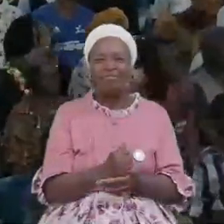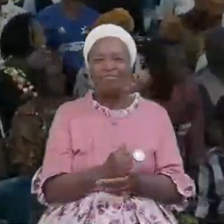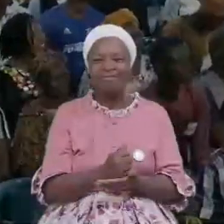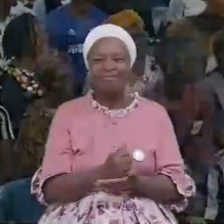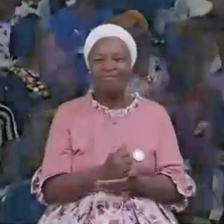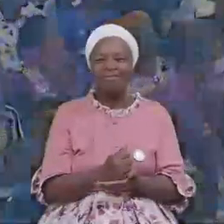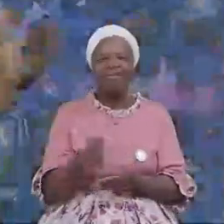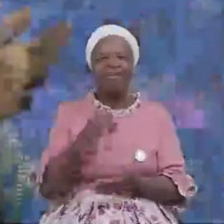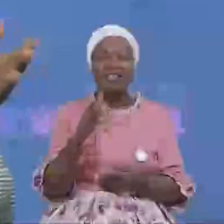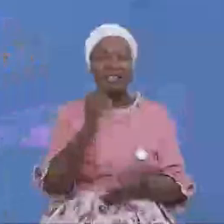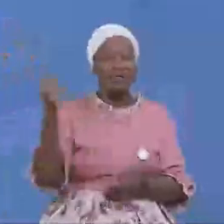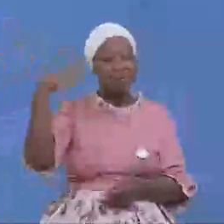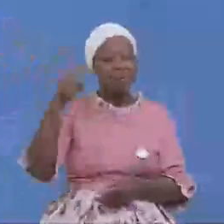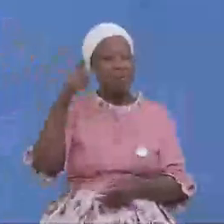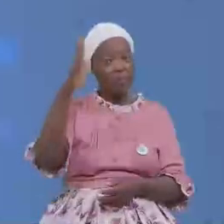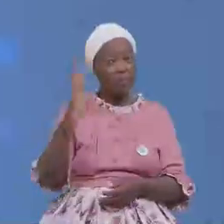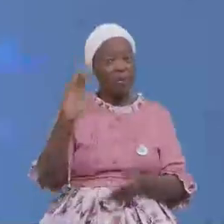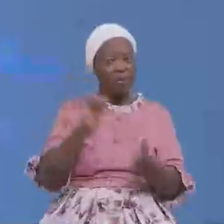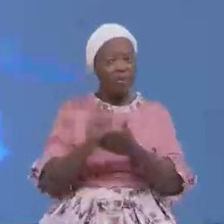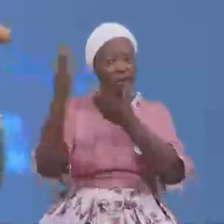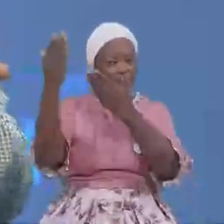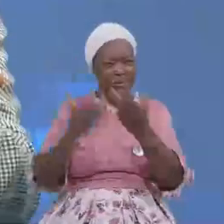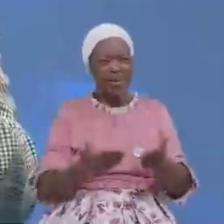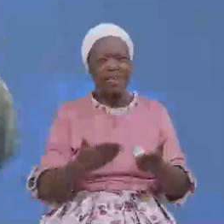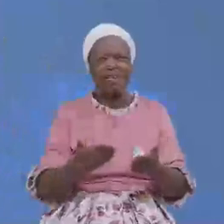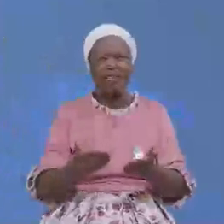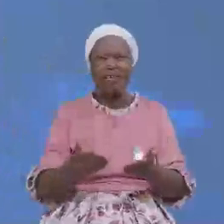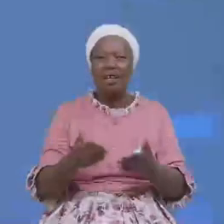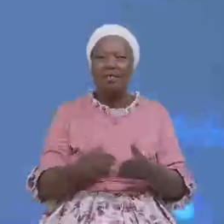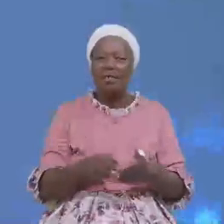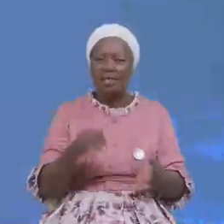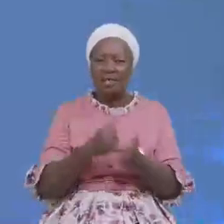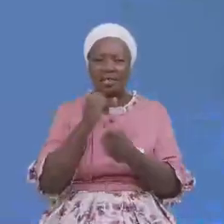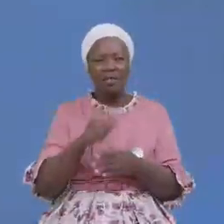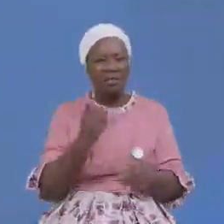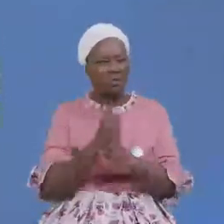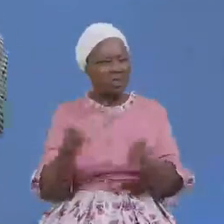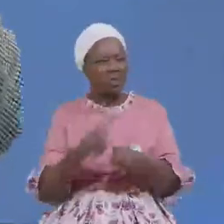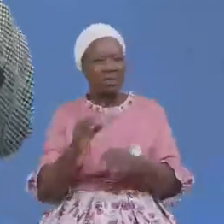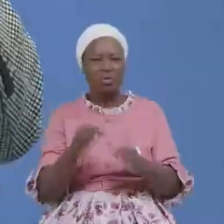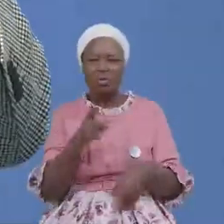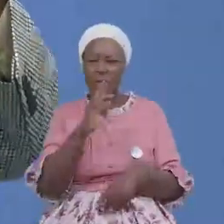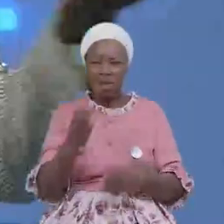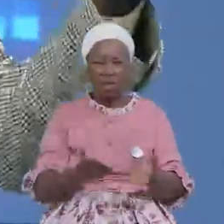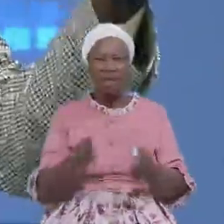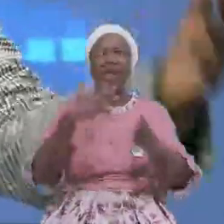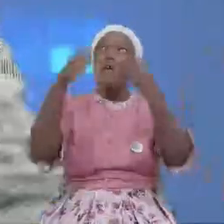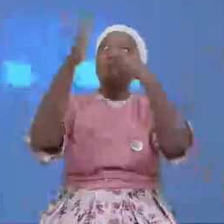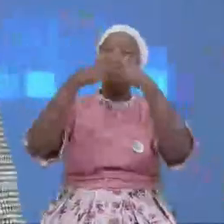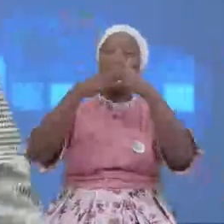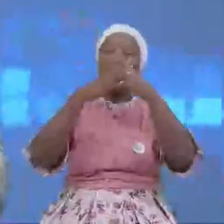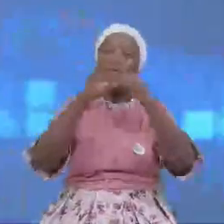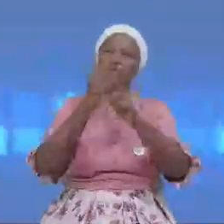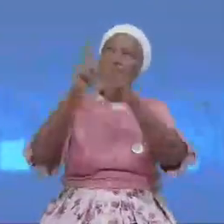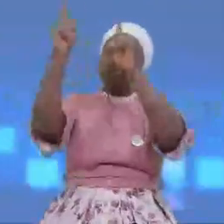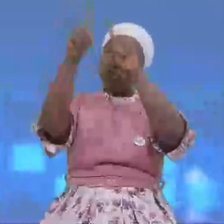Il dit la grâce de Dieu qui apporte. C'est comme si tu es là-bas. Le ciel planifie pour